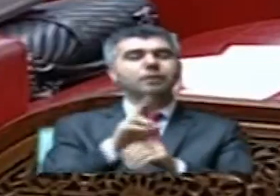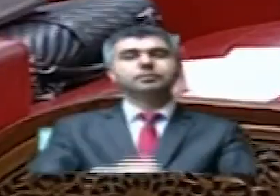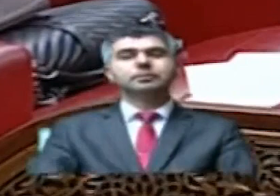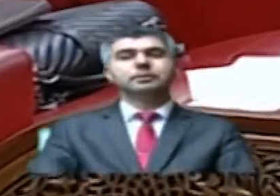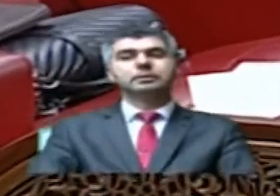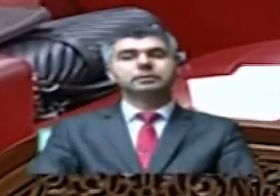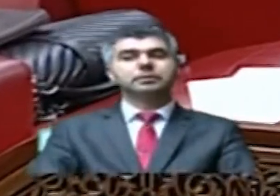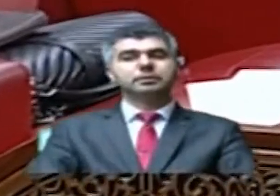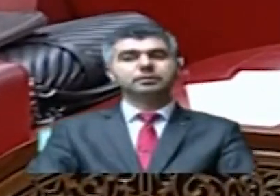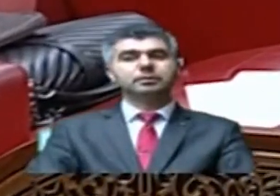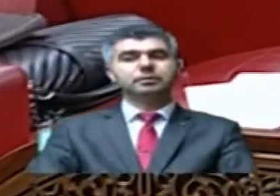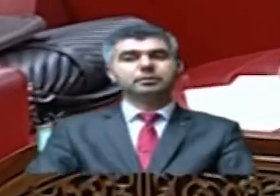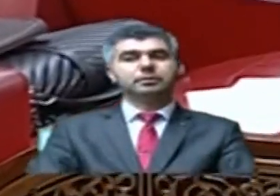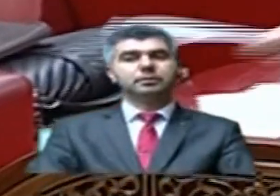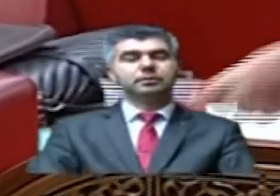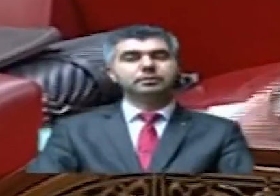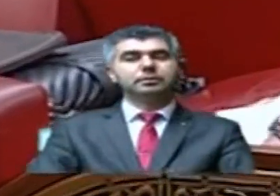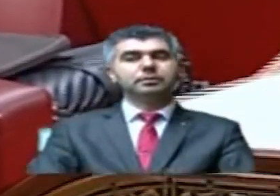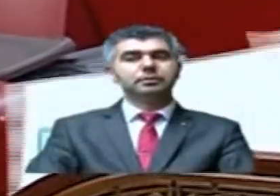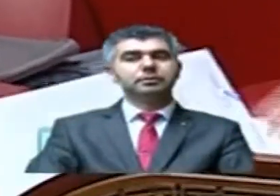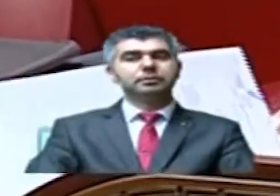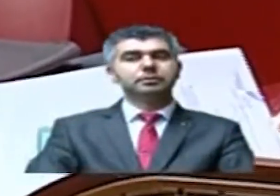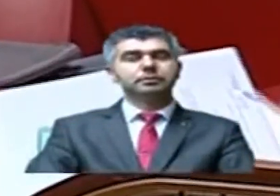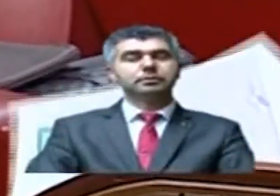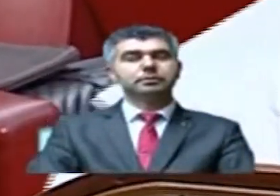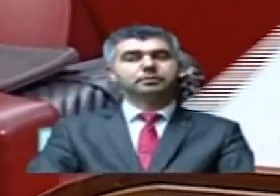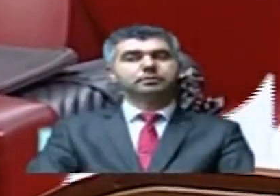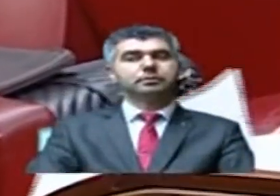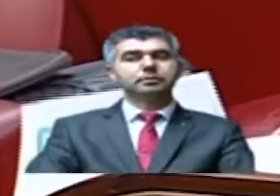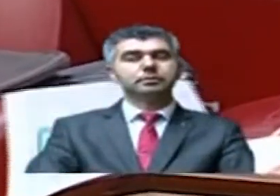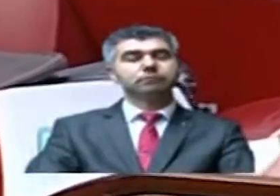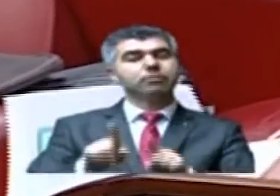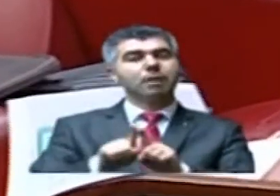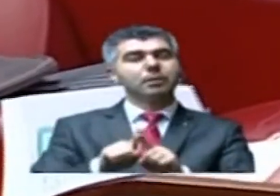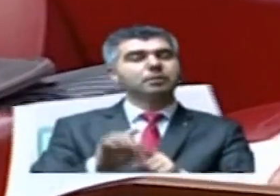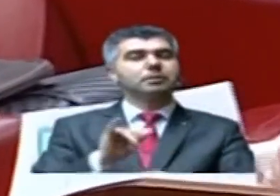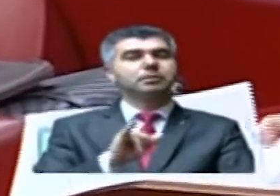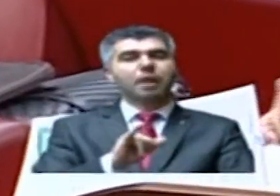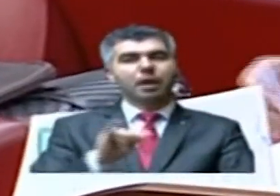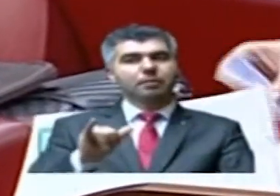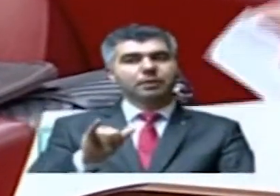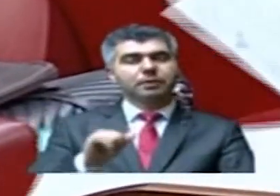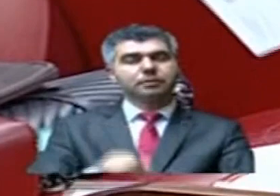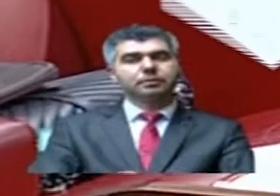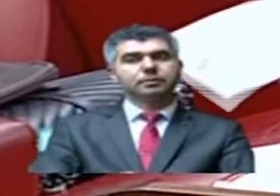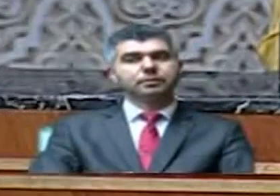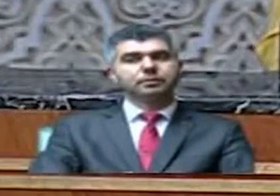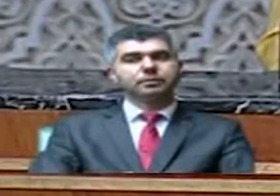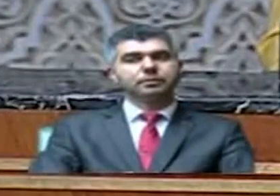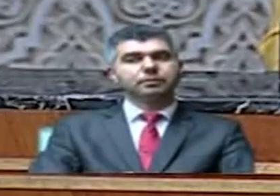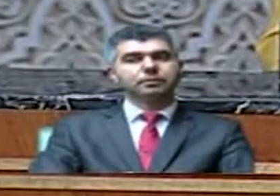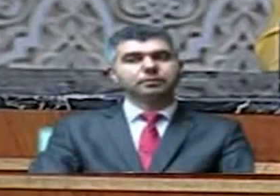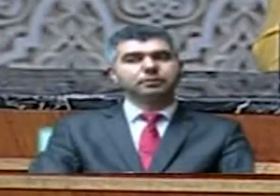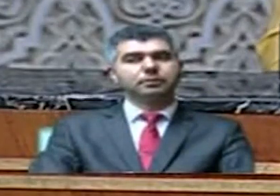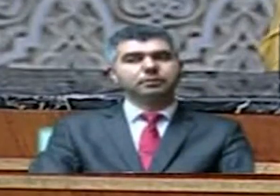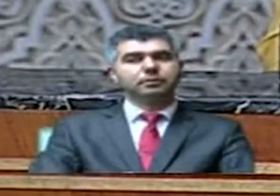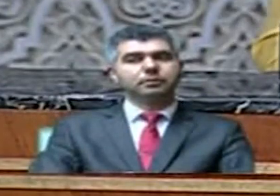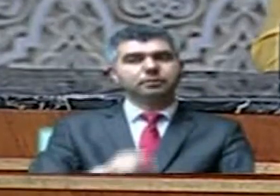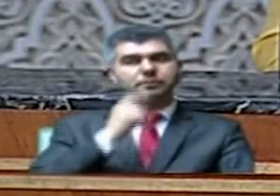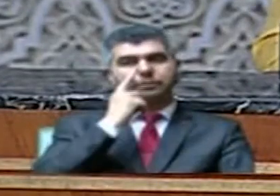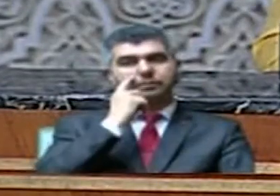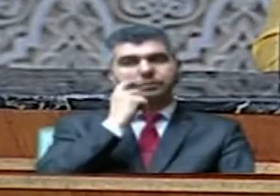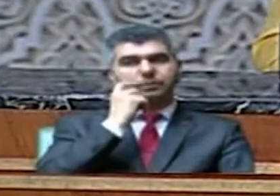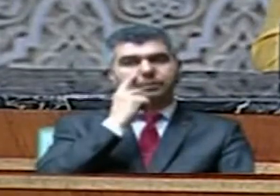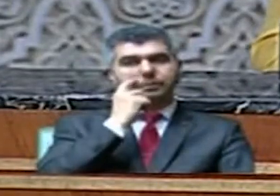هي ما ما ما كاينش هذا، اسمحوا لي